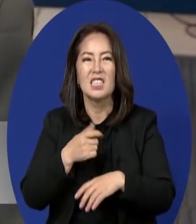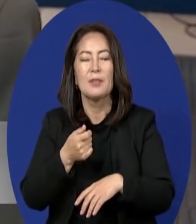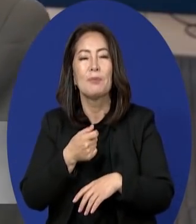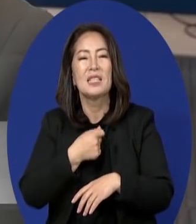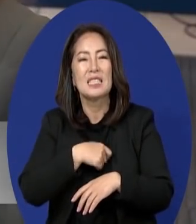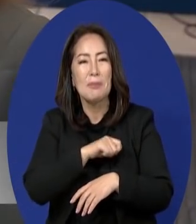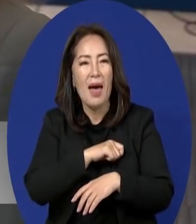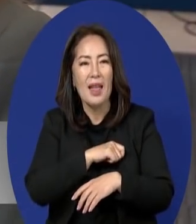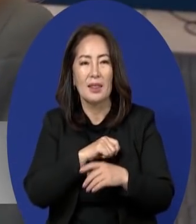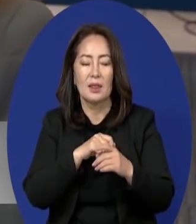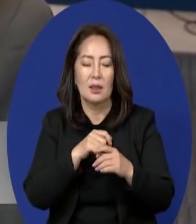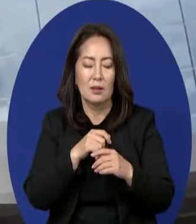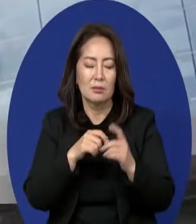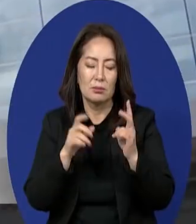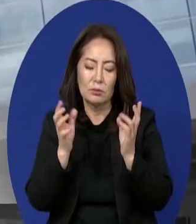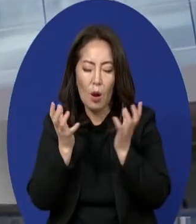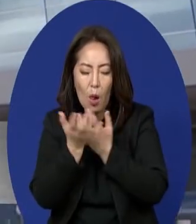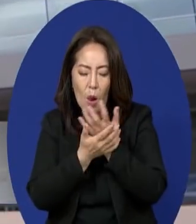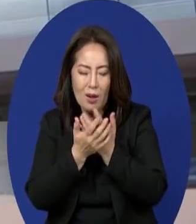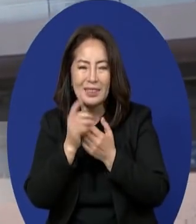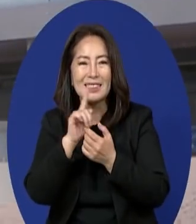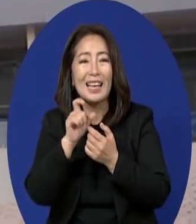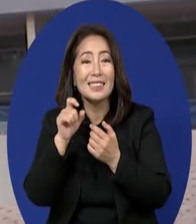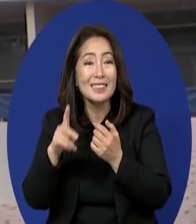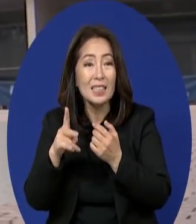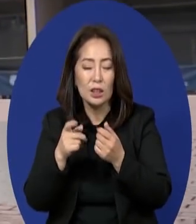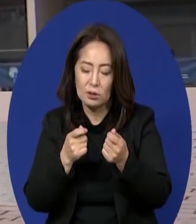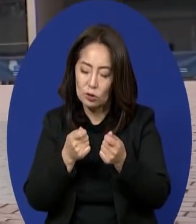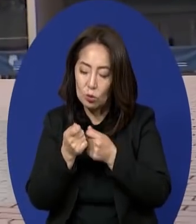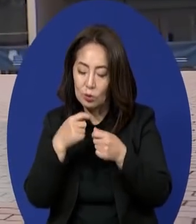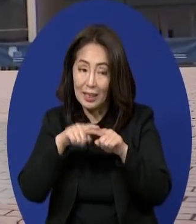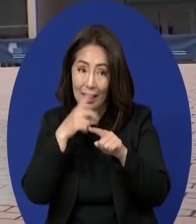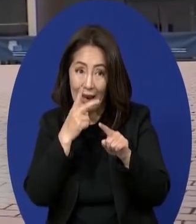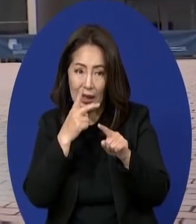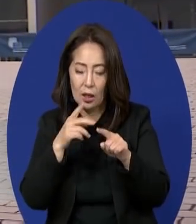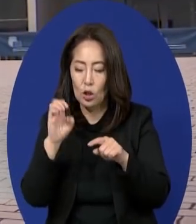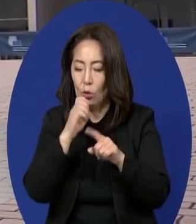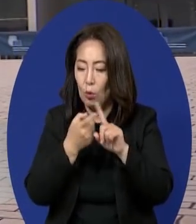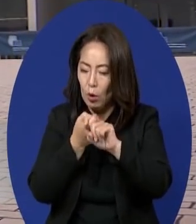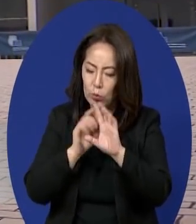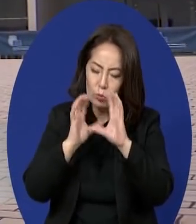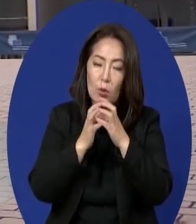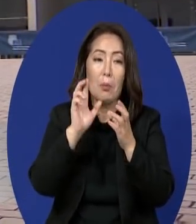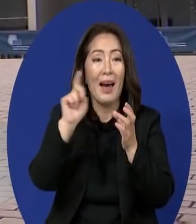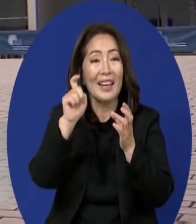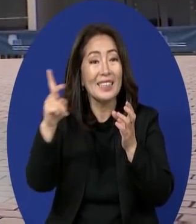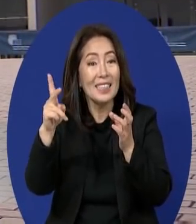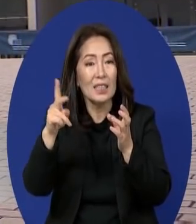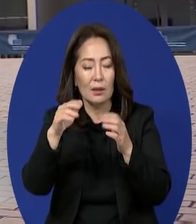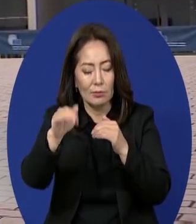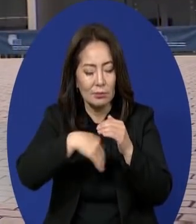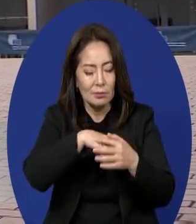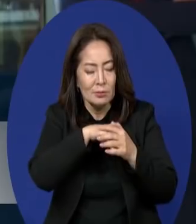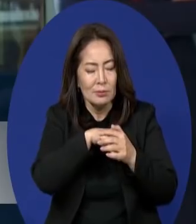Европын холбооны хэмжээнд арга хэмжээ авч зах зээлийн зохицуулалтаа эргэн арах холбооны хэмжээнд байгалийн хийн стратегийн нөөц бүрдүүлэхийг шаардж